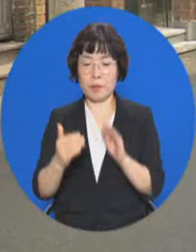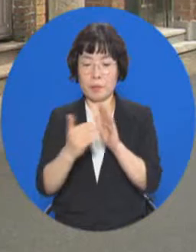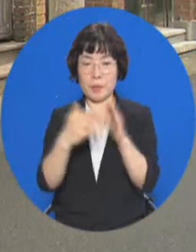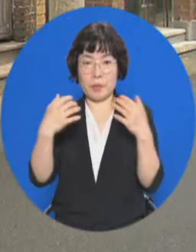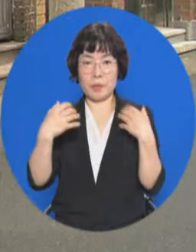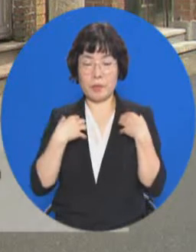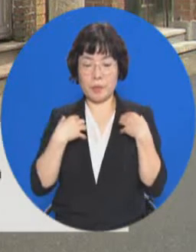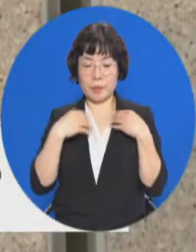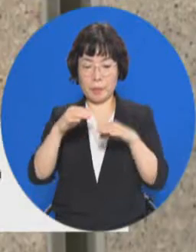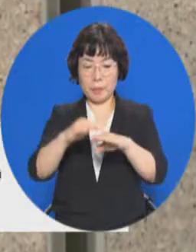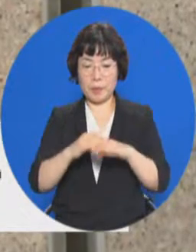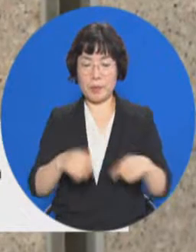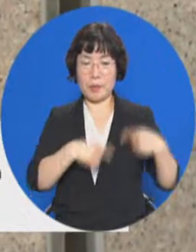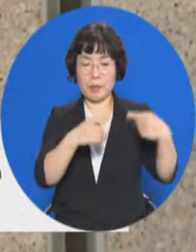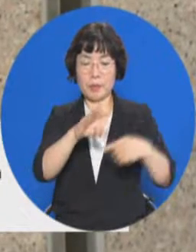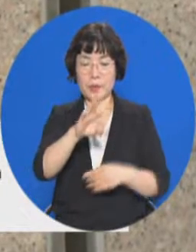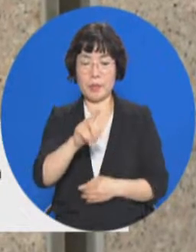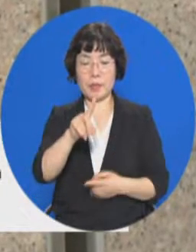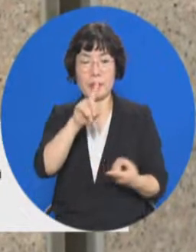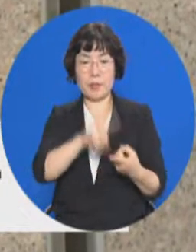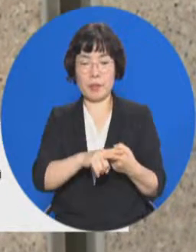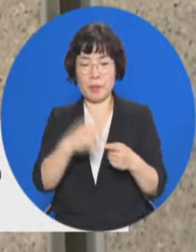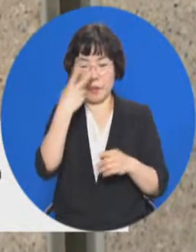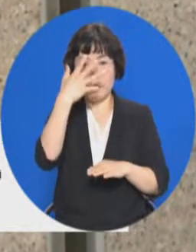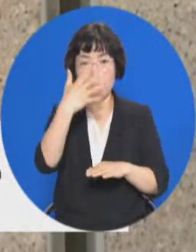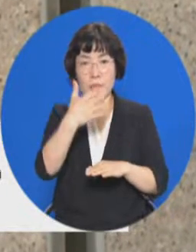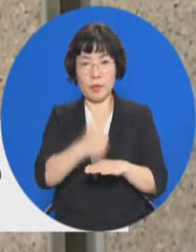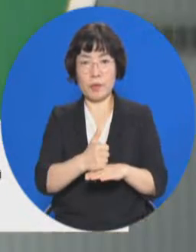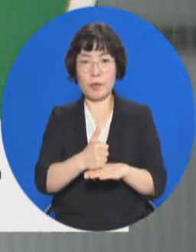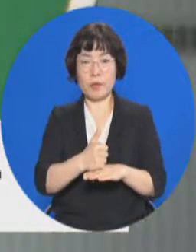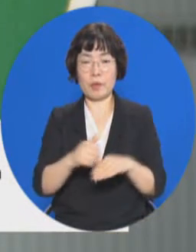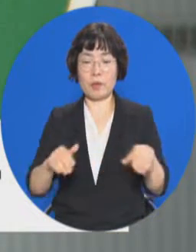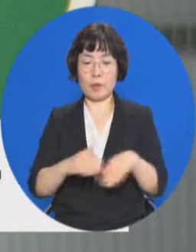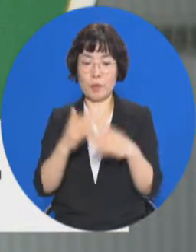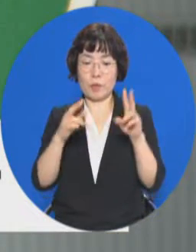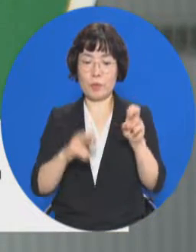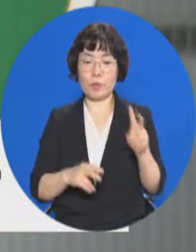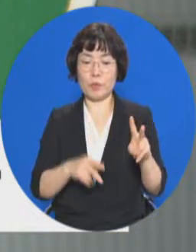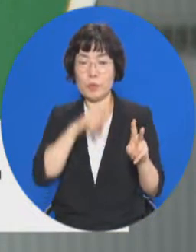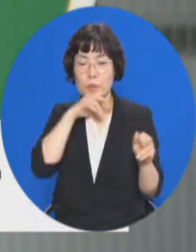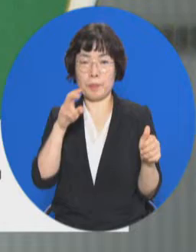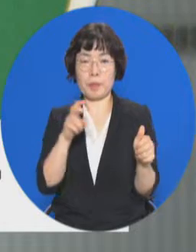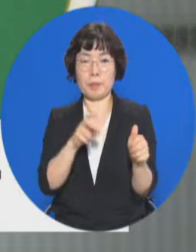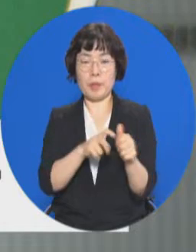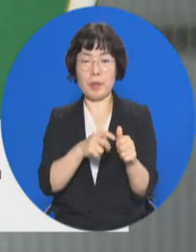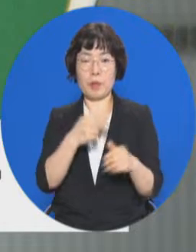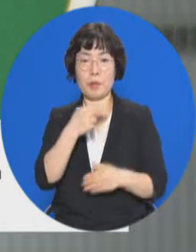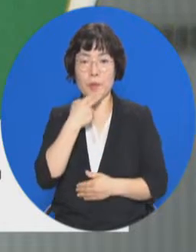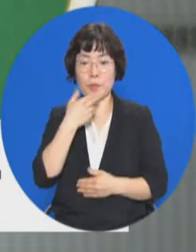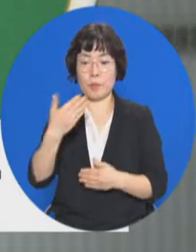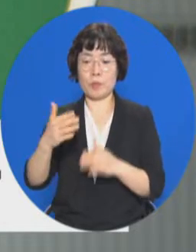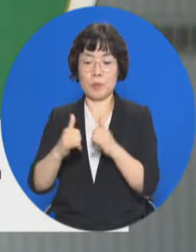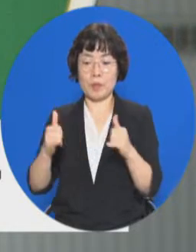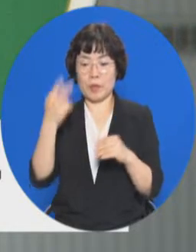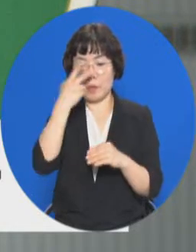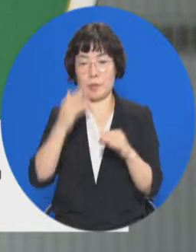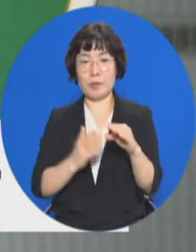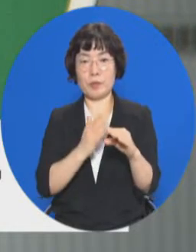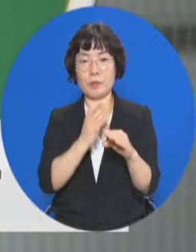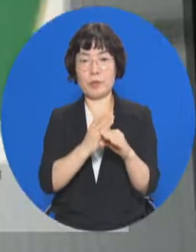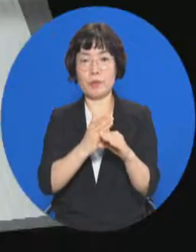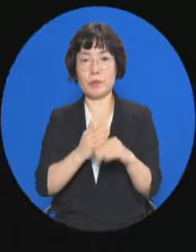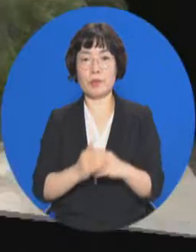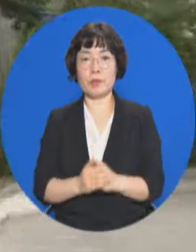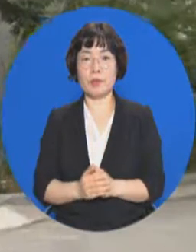방역당국이 해당 예배에 참석한 31명에 대한 진단검사를 실시한 결과 22명은 음성 판정을 받았고 9명은 검사가 진행되고